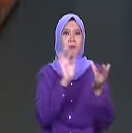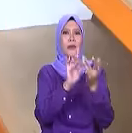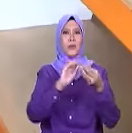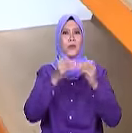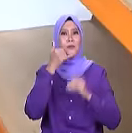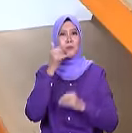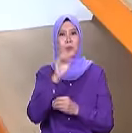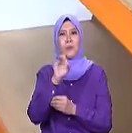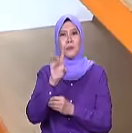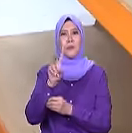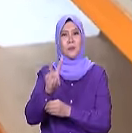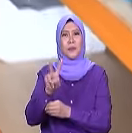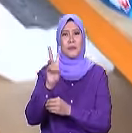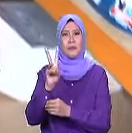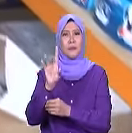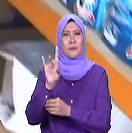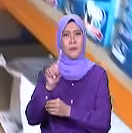talian